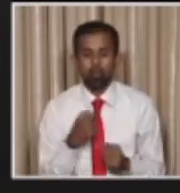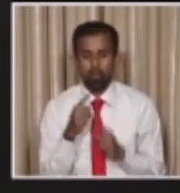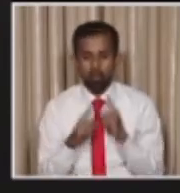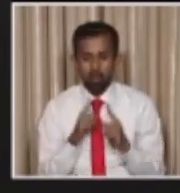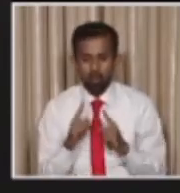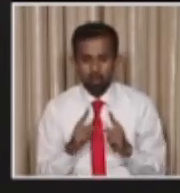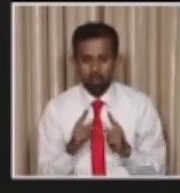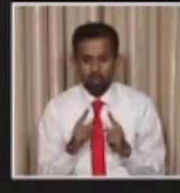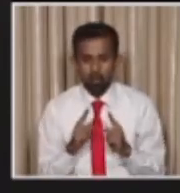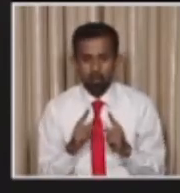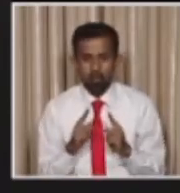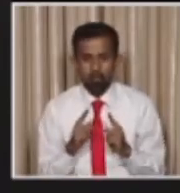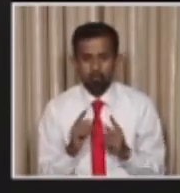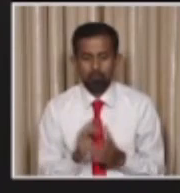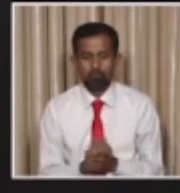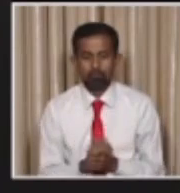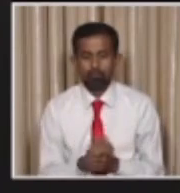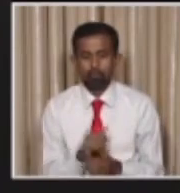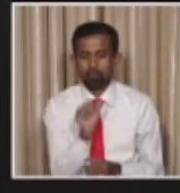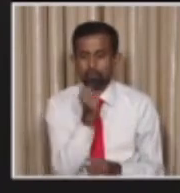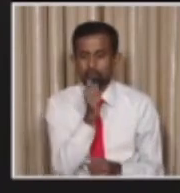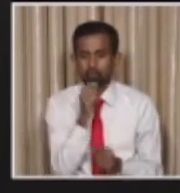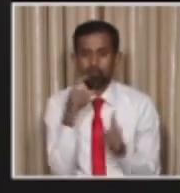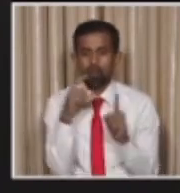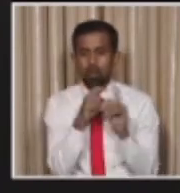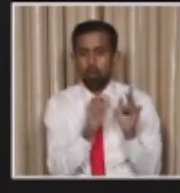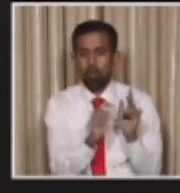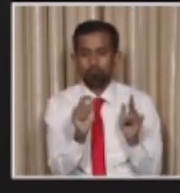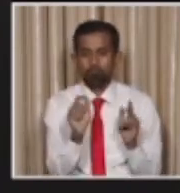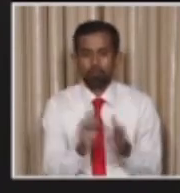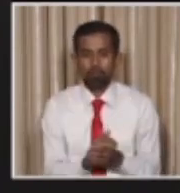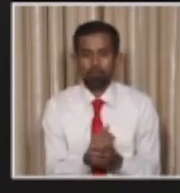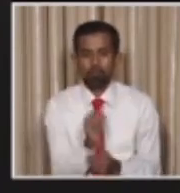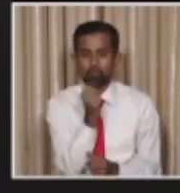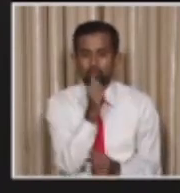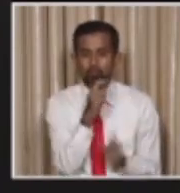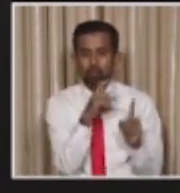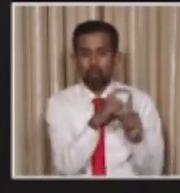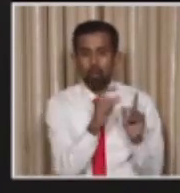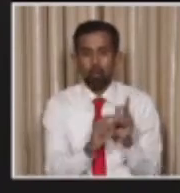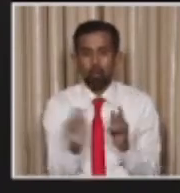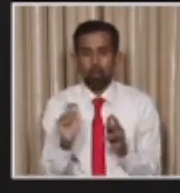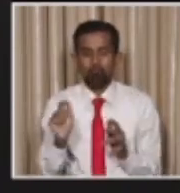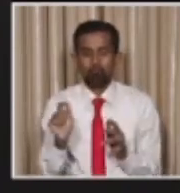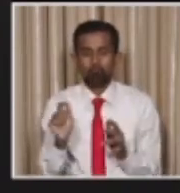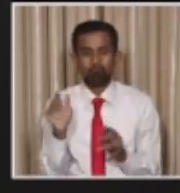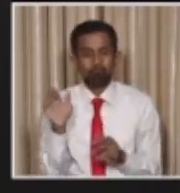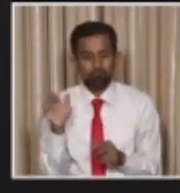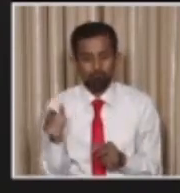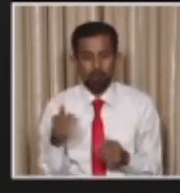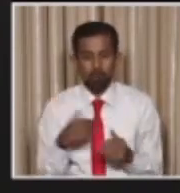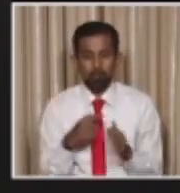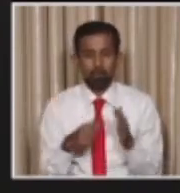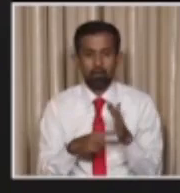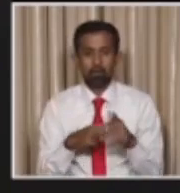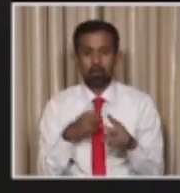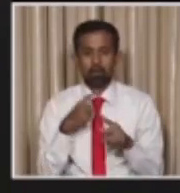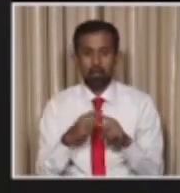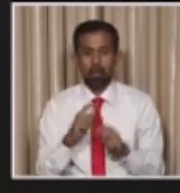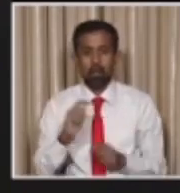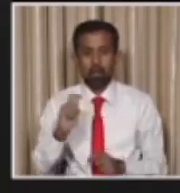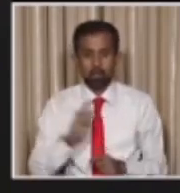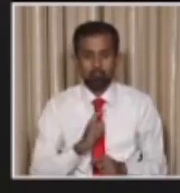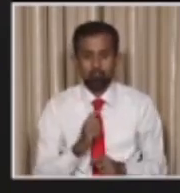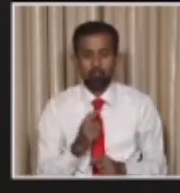කරාම විශේෂයෙන්ම සුරාබදු දෙපාර්තමේන්තුව. දැන් සුරාබදු දෙපාර්තමේන්තුවේ අපිට බදු ලබා ගන්න